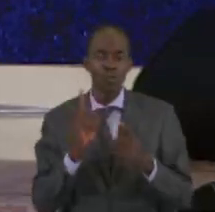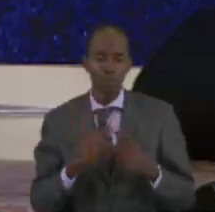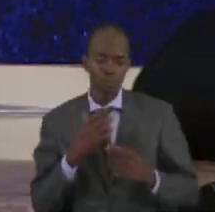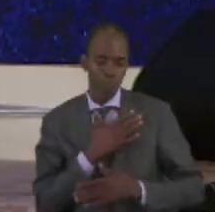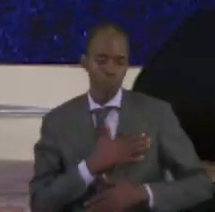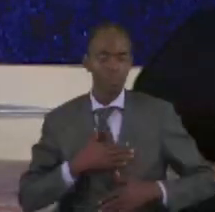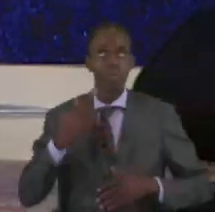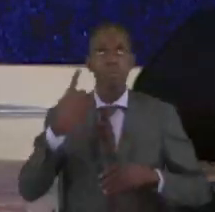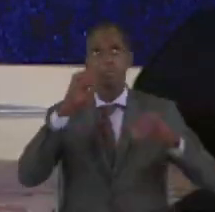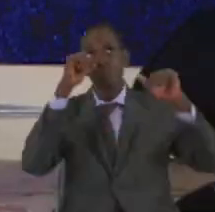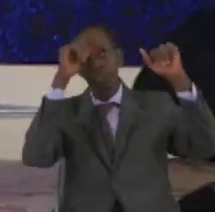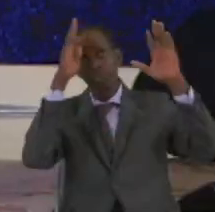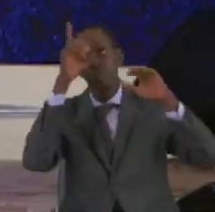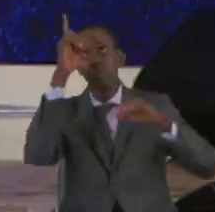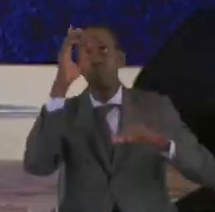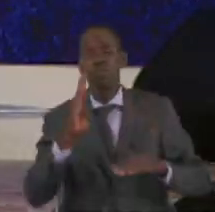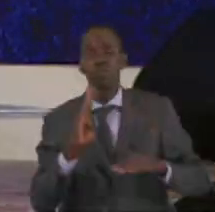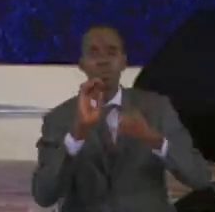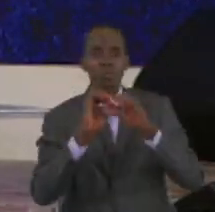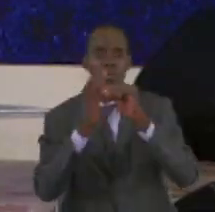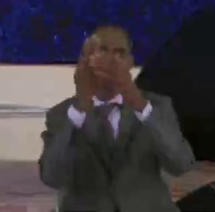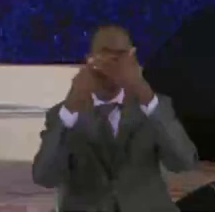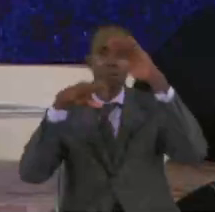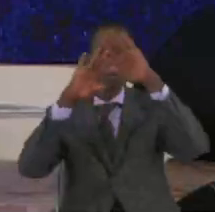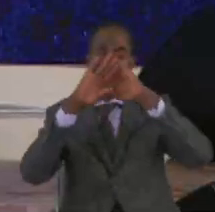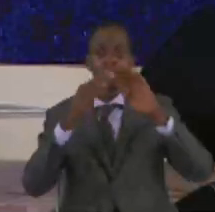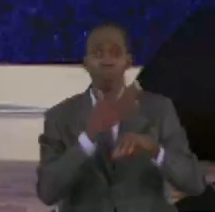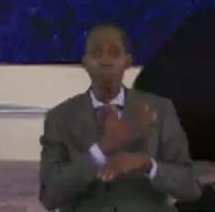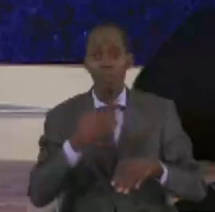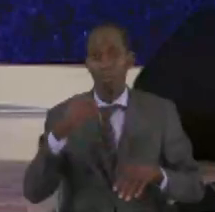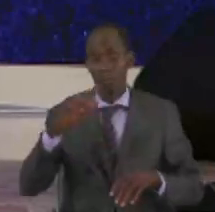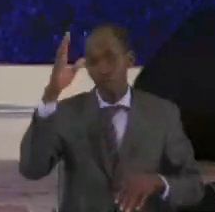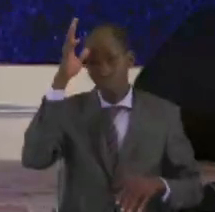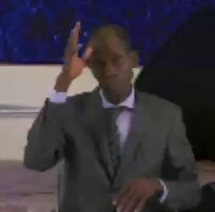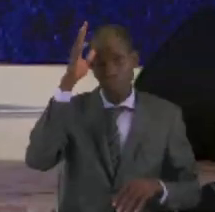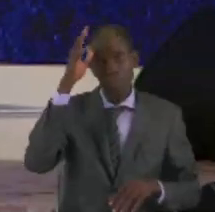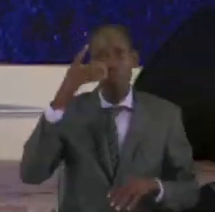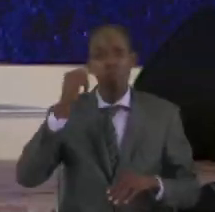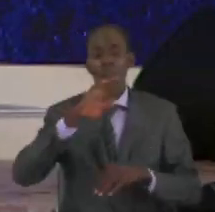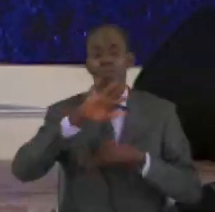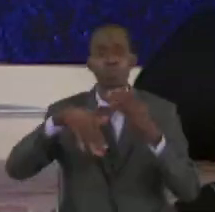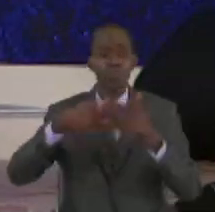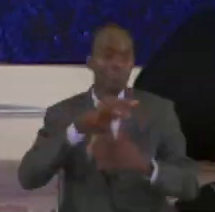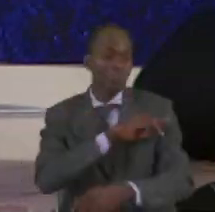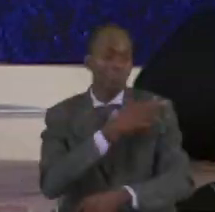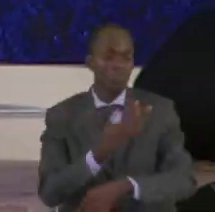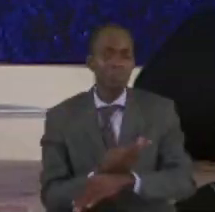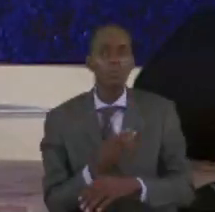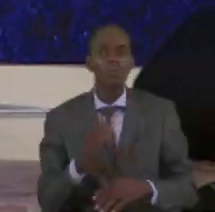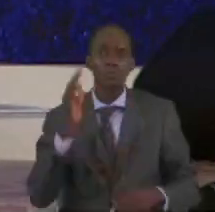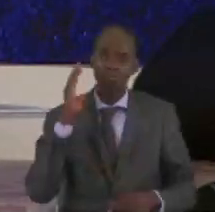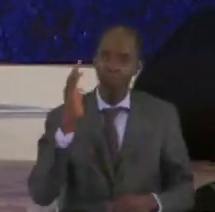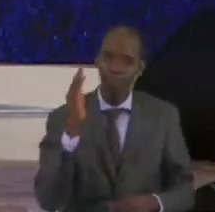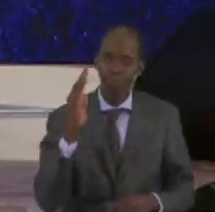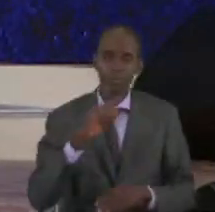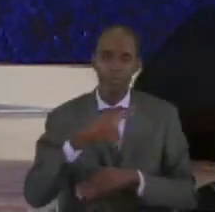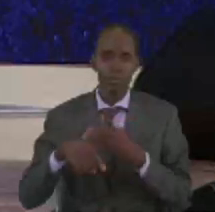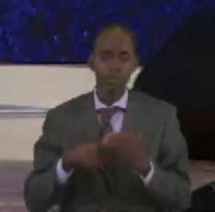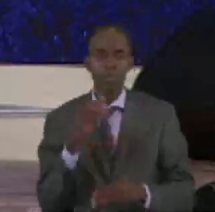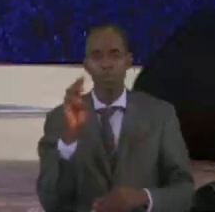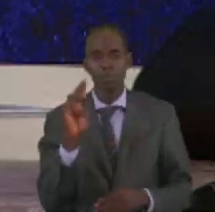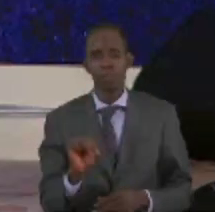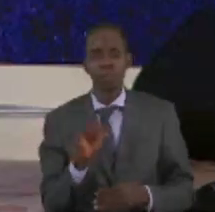aspiration, c'est de plaire à Dieu le Père céleste. Et le Père, le Dieu Tout-Puissant lui-même, a rendu